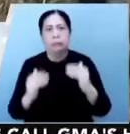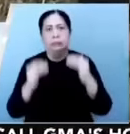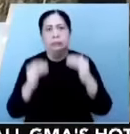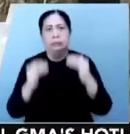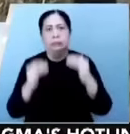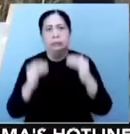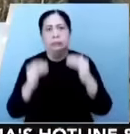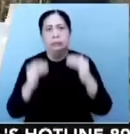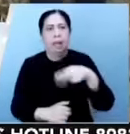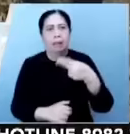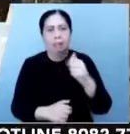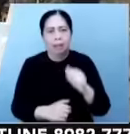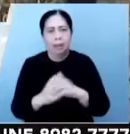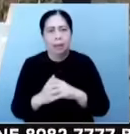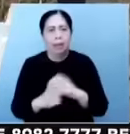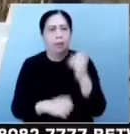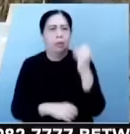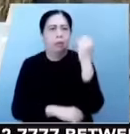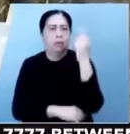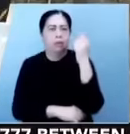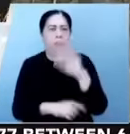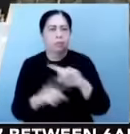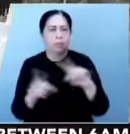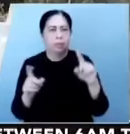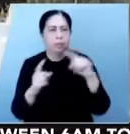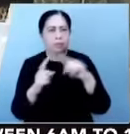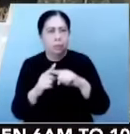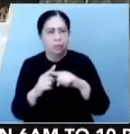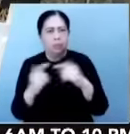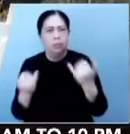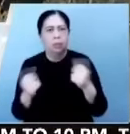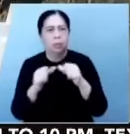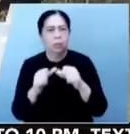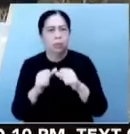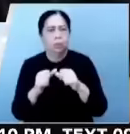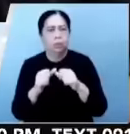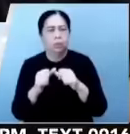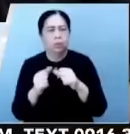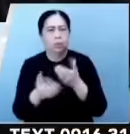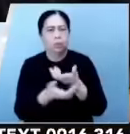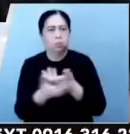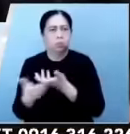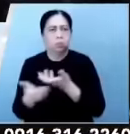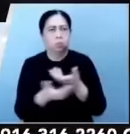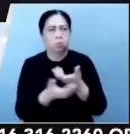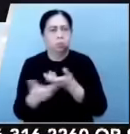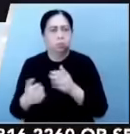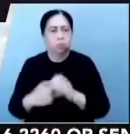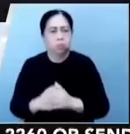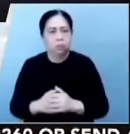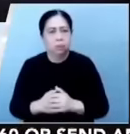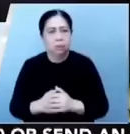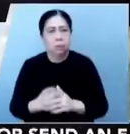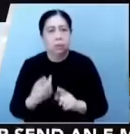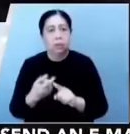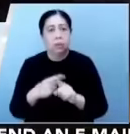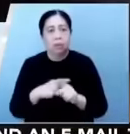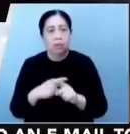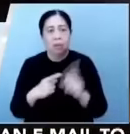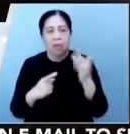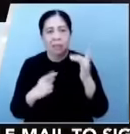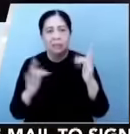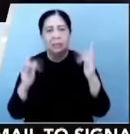Pasado alas 12 na ng tanghali at hanggang ngayon, patuloy pa rin itong inaapula. Dahil nga base sa light combustible material,